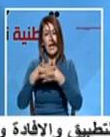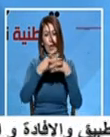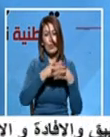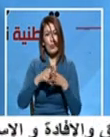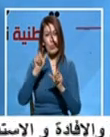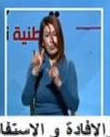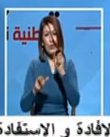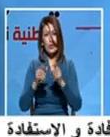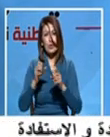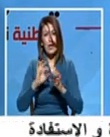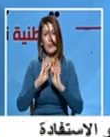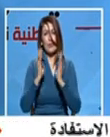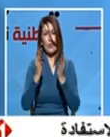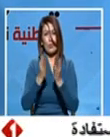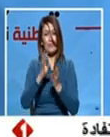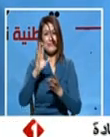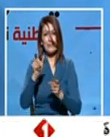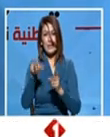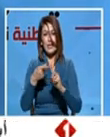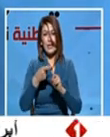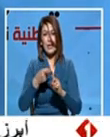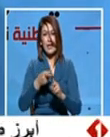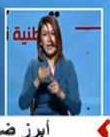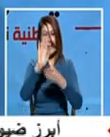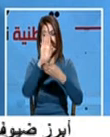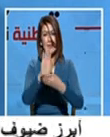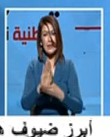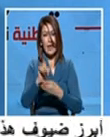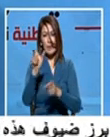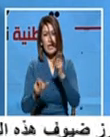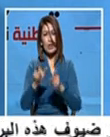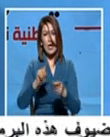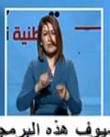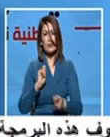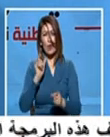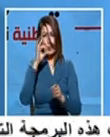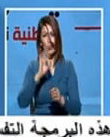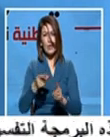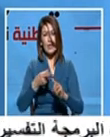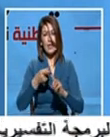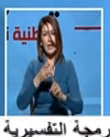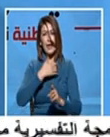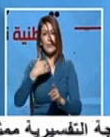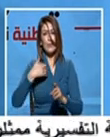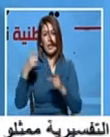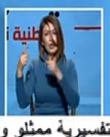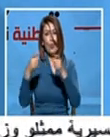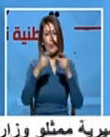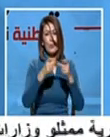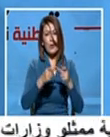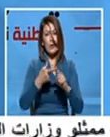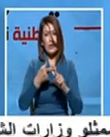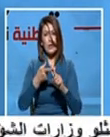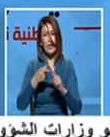ما نجمش نامن كيفاش تحمي انا محمي مش محمي نحمي الهاجس نتاع الفرق الصحيه كل تعرفوا لازمك تفهم